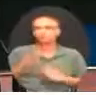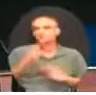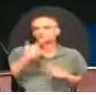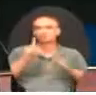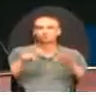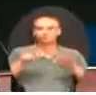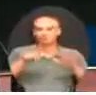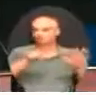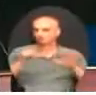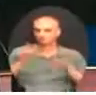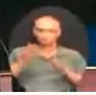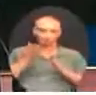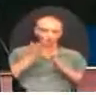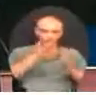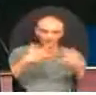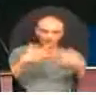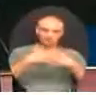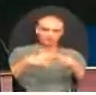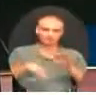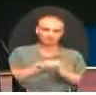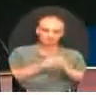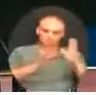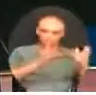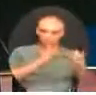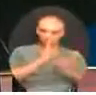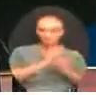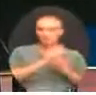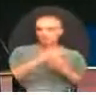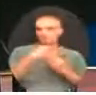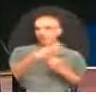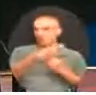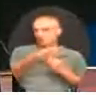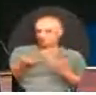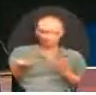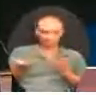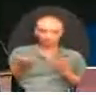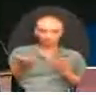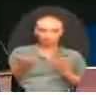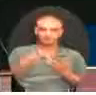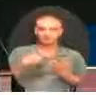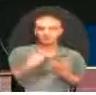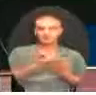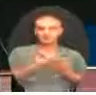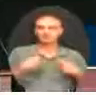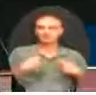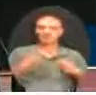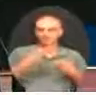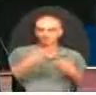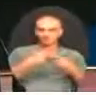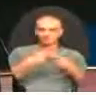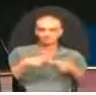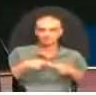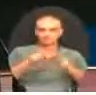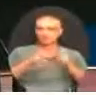7,700 הלכו להתאחדות לכדורגל, שהחליטה חלק מהם לתת זאת אומרת, להציע למחירה